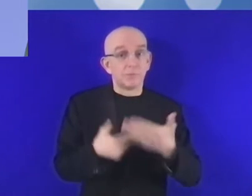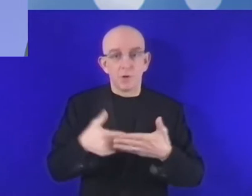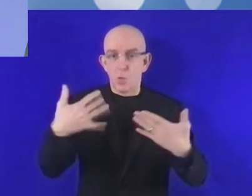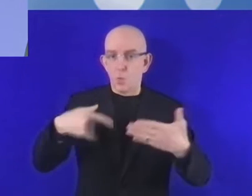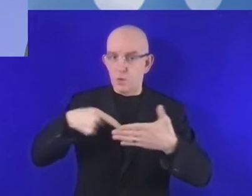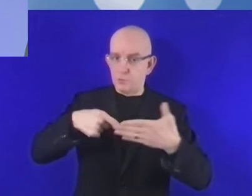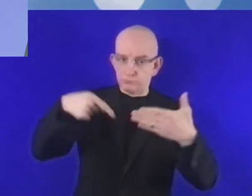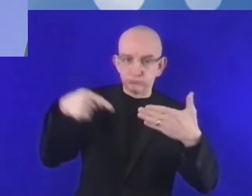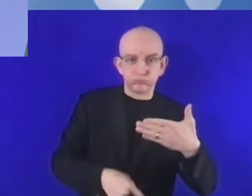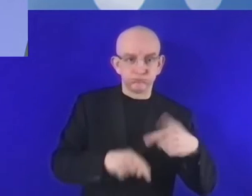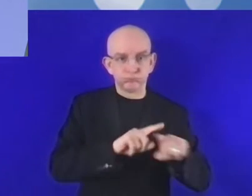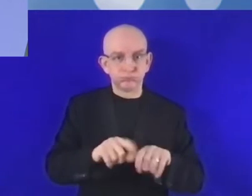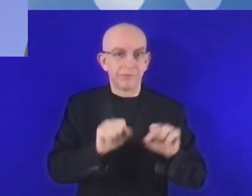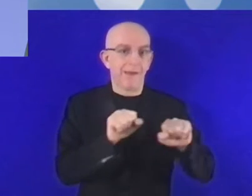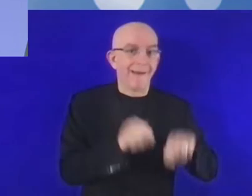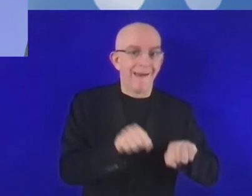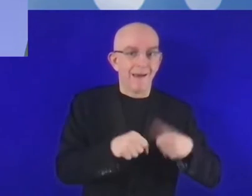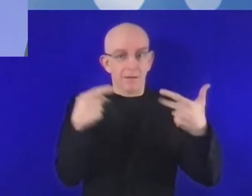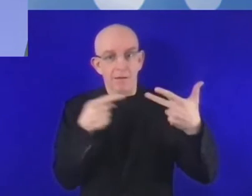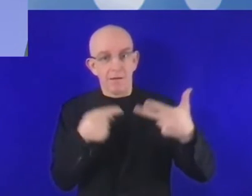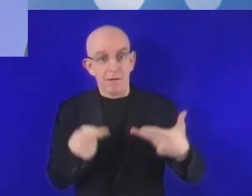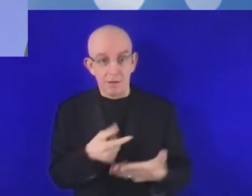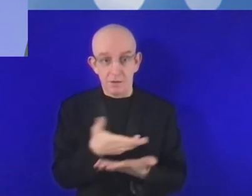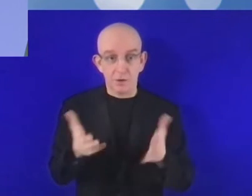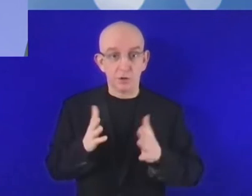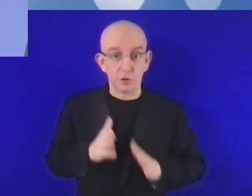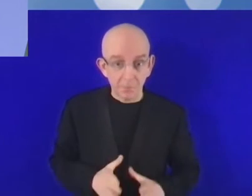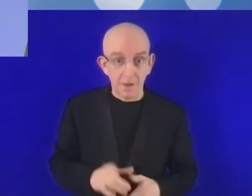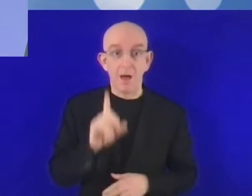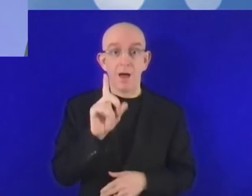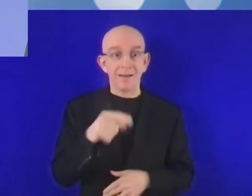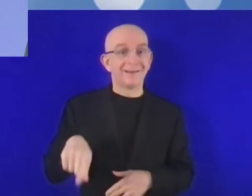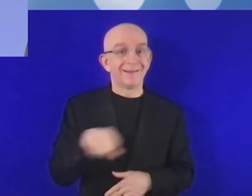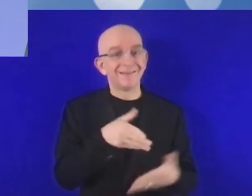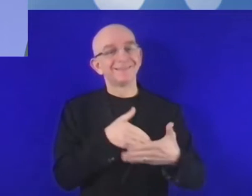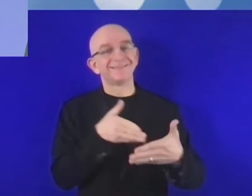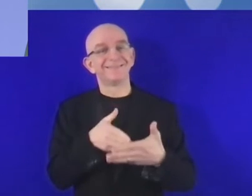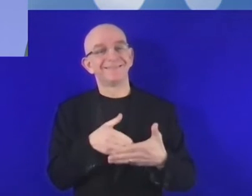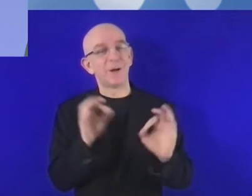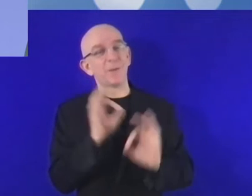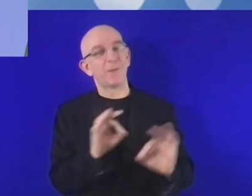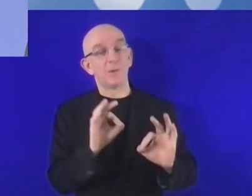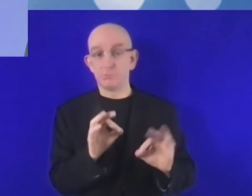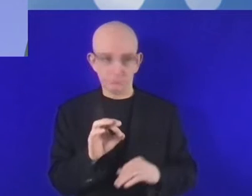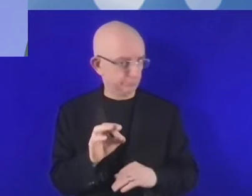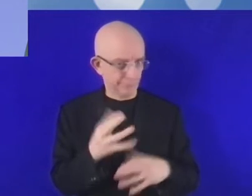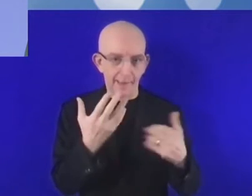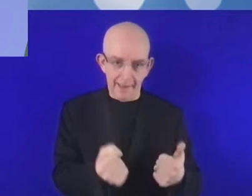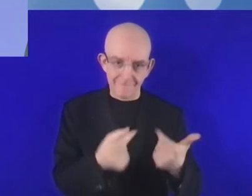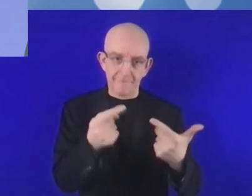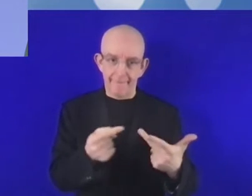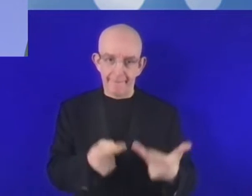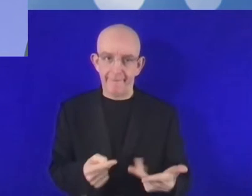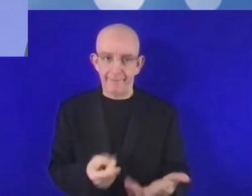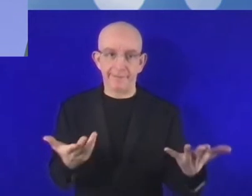источник большого потенциала и также огромных вызовов. Пандемия COVID-19 подчеркнула очень много